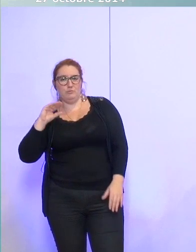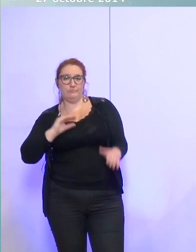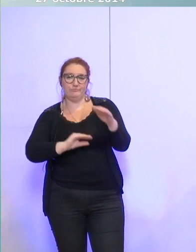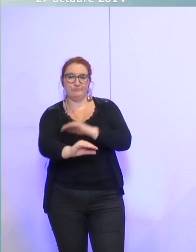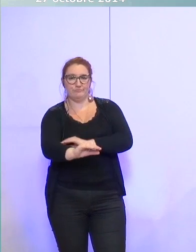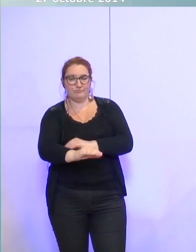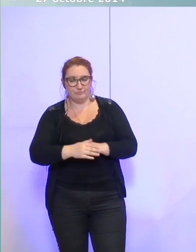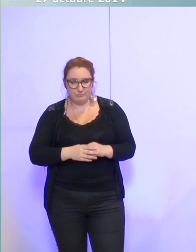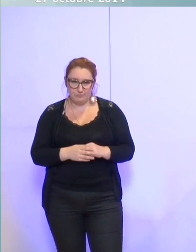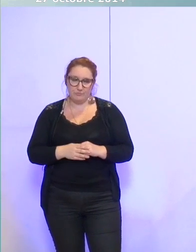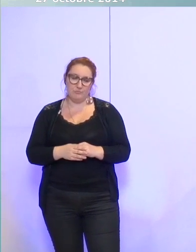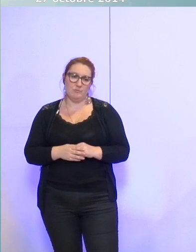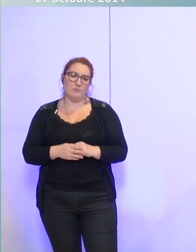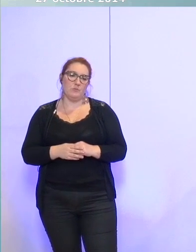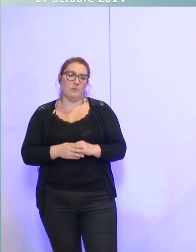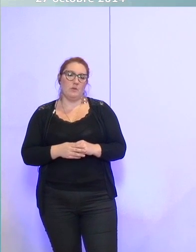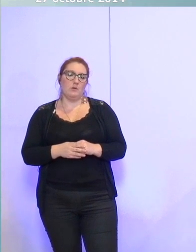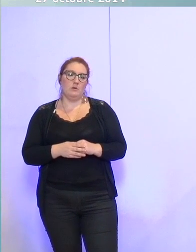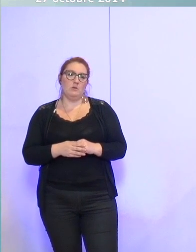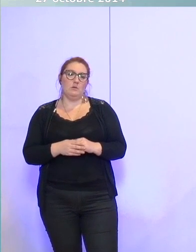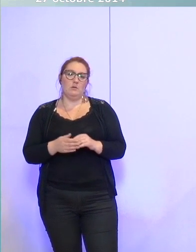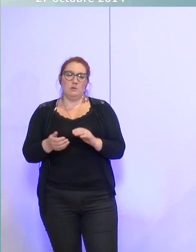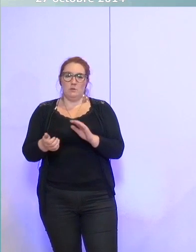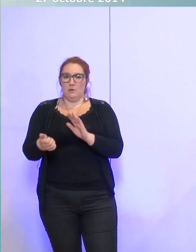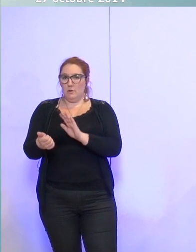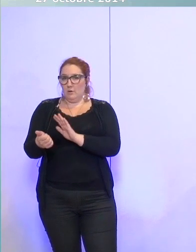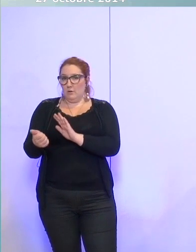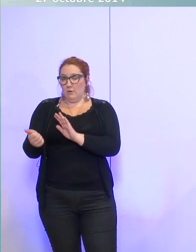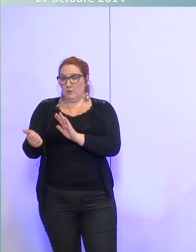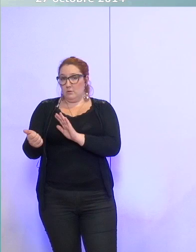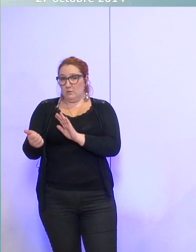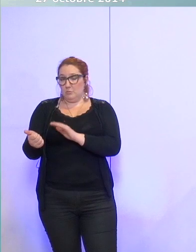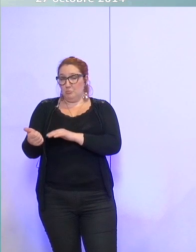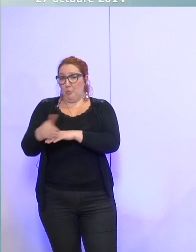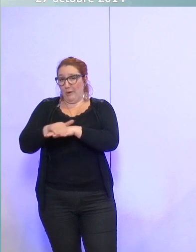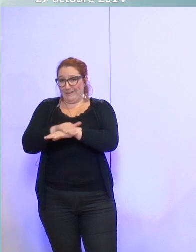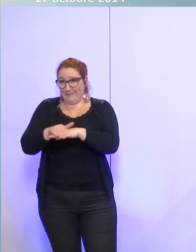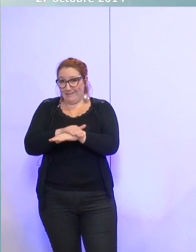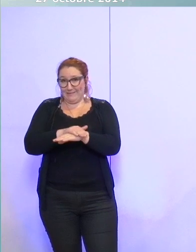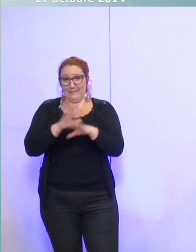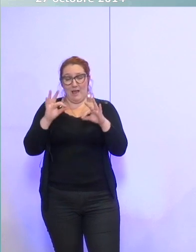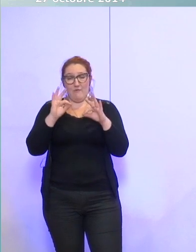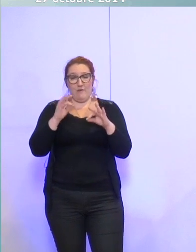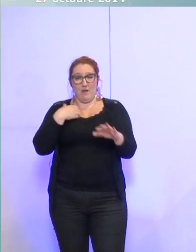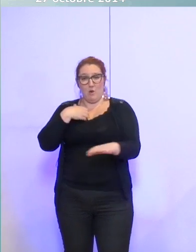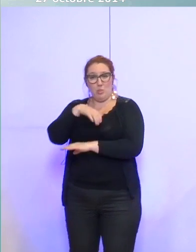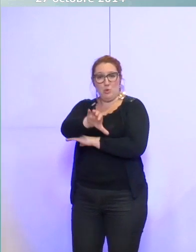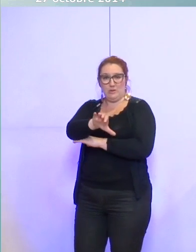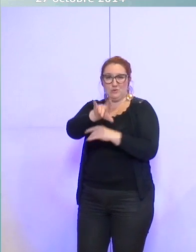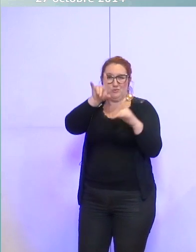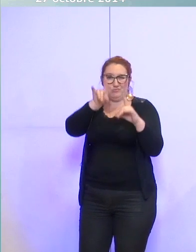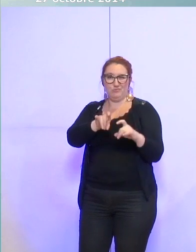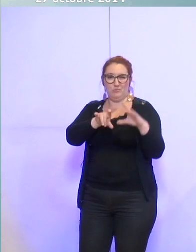territoriales. Nous sommes là dans cette politique de baisse des dotations aux collectivités territoriales, dans un